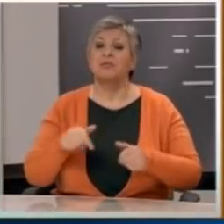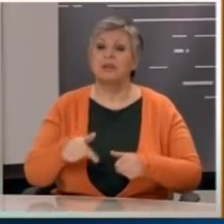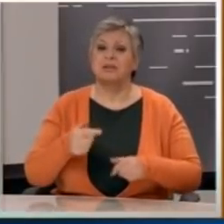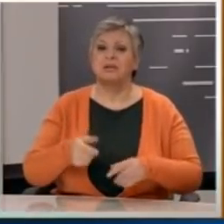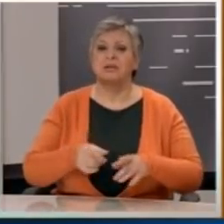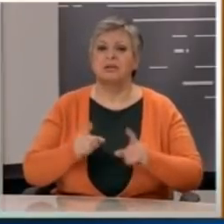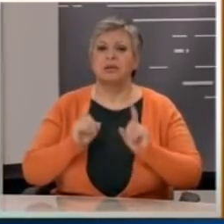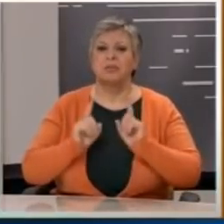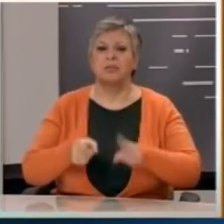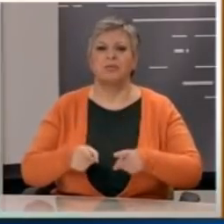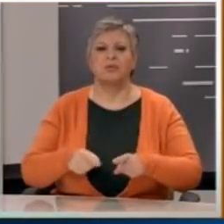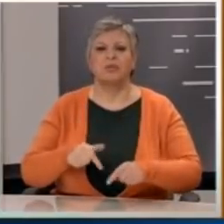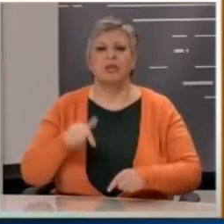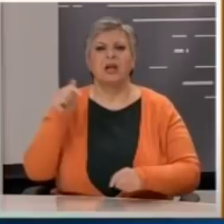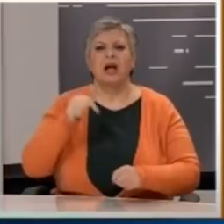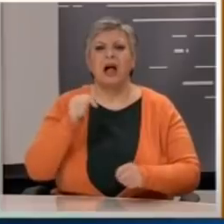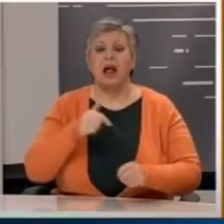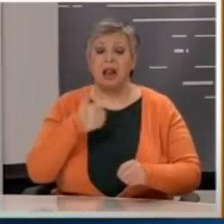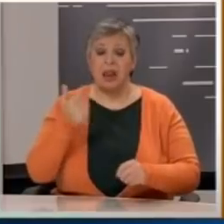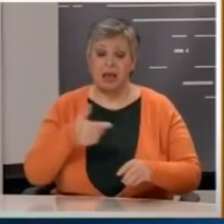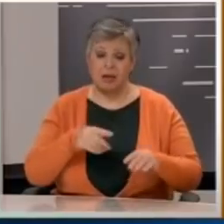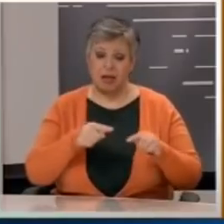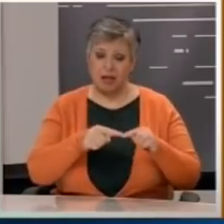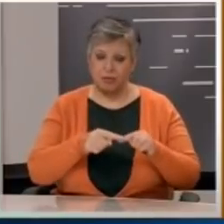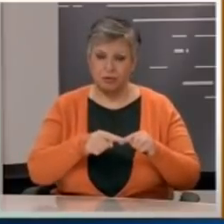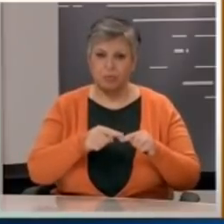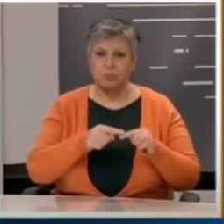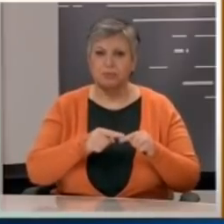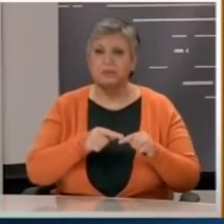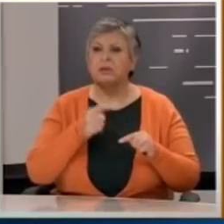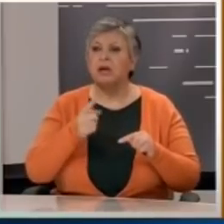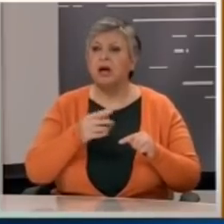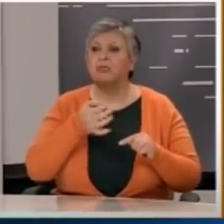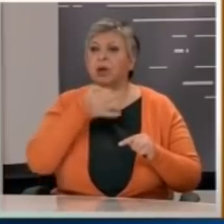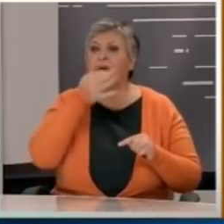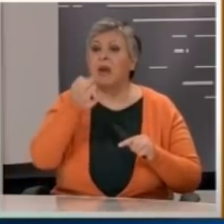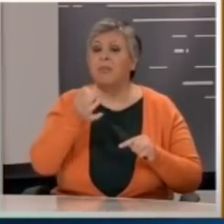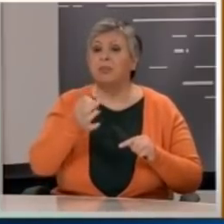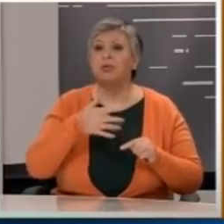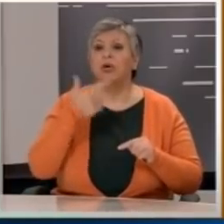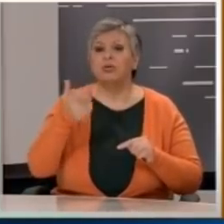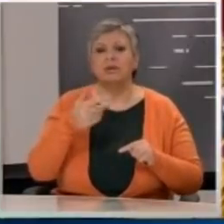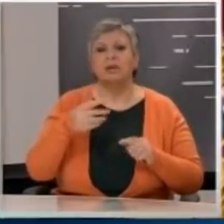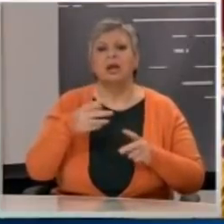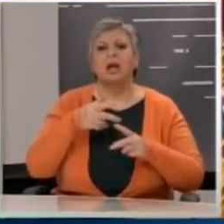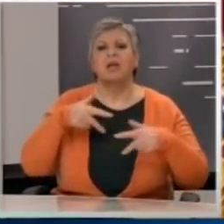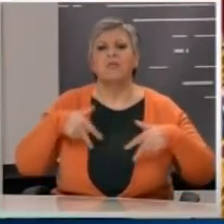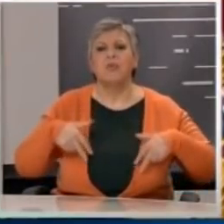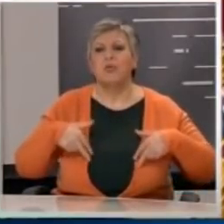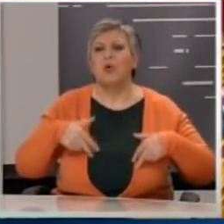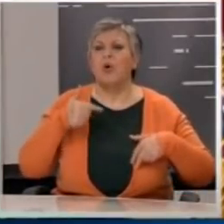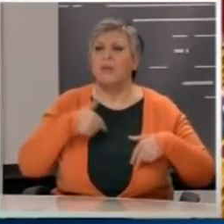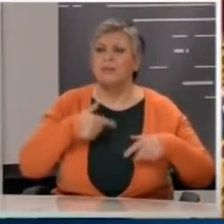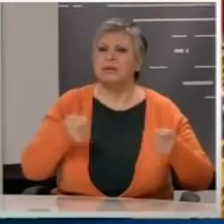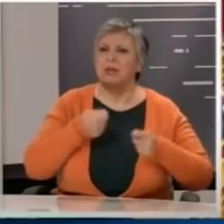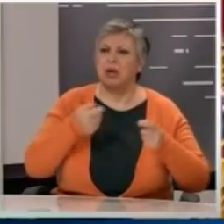αποφασίζουν ούτε καν μαθαίνει στον άλλο όροφο υπουργός εις ποιον παραγγείλαμε το ό,τι παραγγείλαμε.